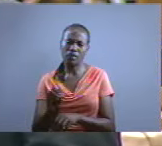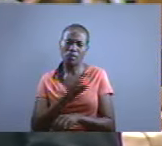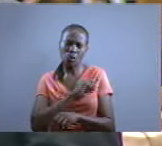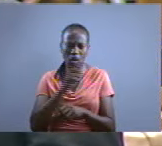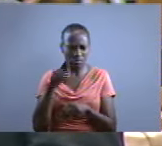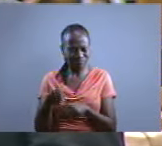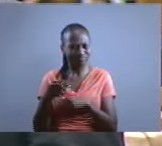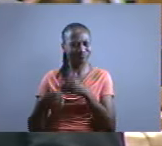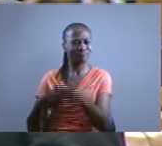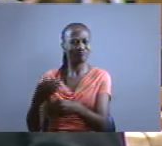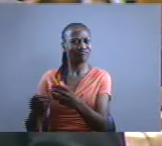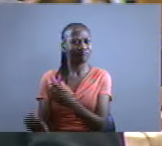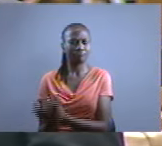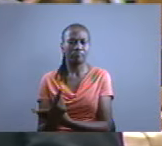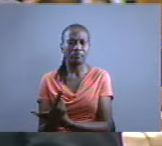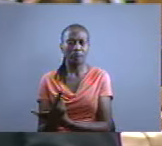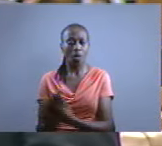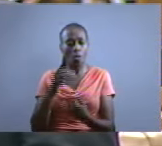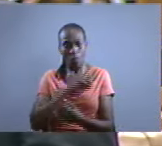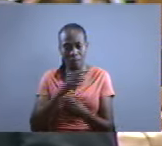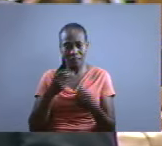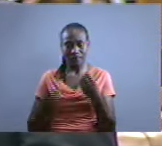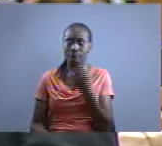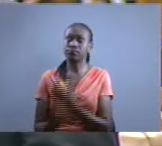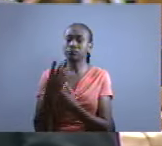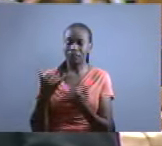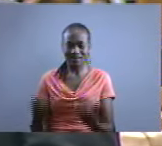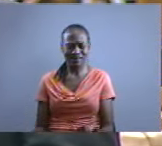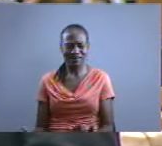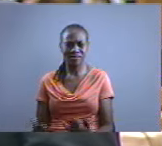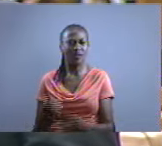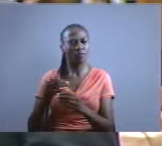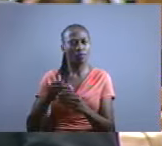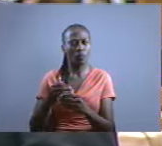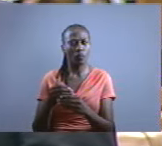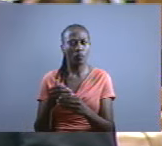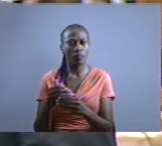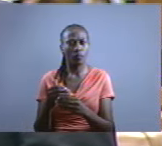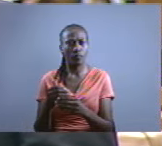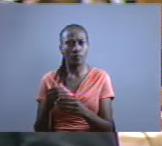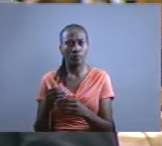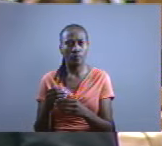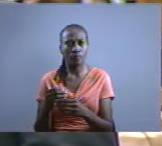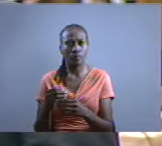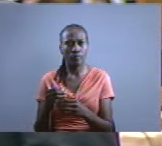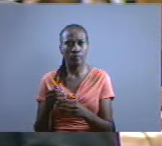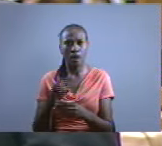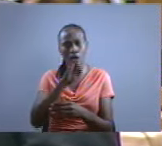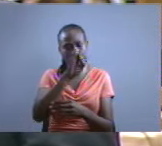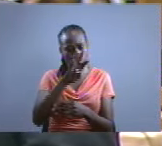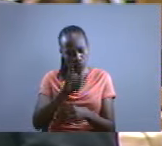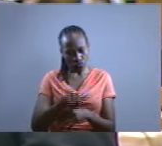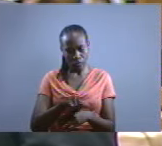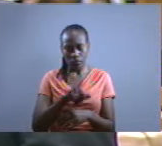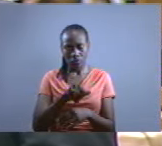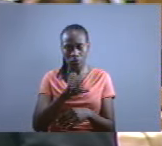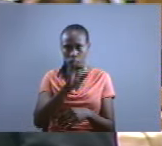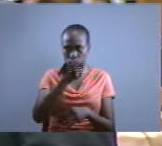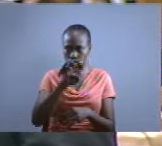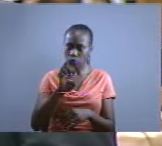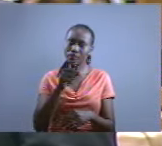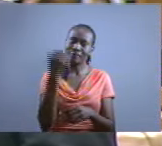nou eers op die lappe kom, nadat hy reeds in Junie verlede jaar in die pos aangestel is. Die eenheid is ironies genoeg juis